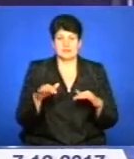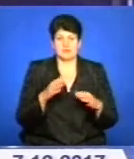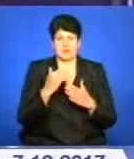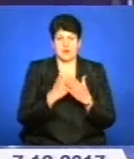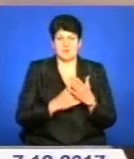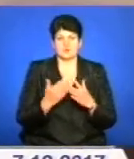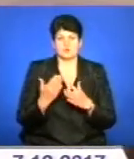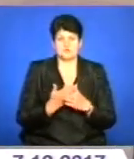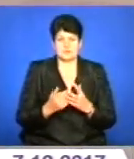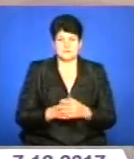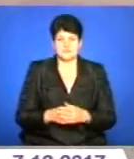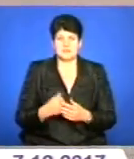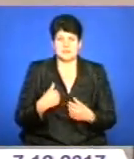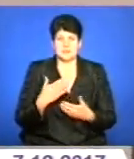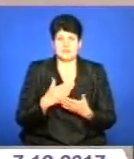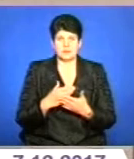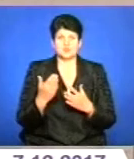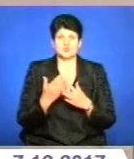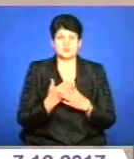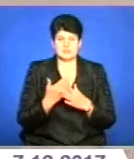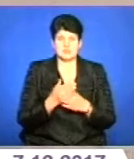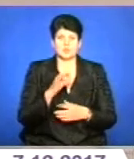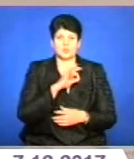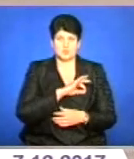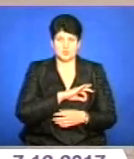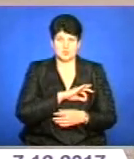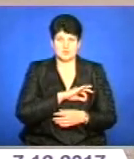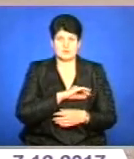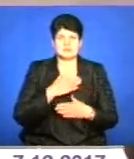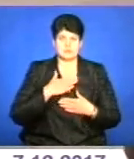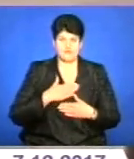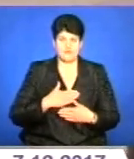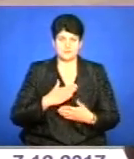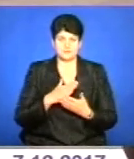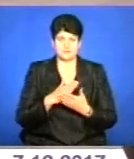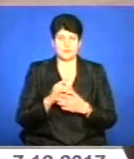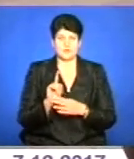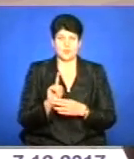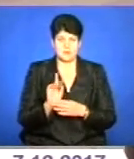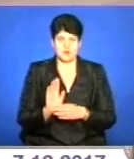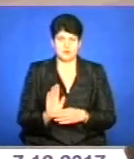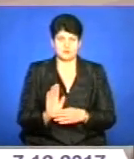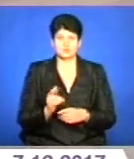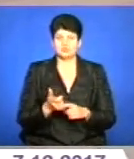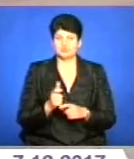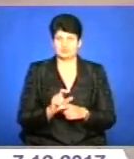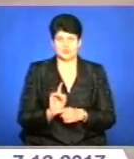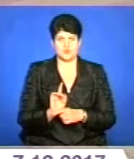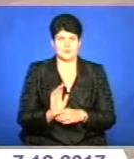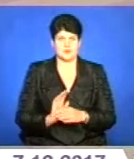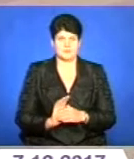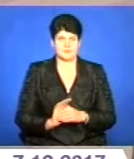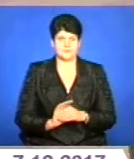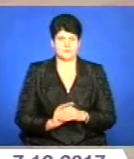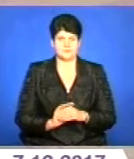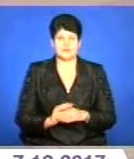субсидій. Я маю субсидію і користуюся, і задоволена. Нормально, дуже нормально.